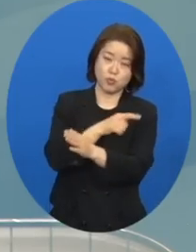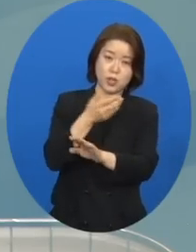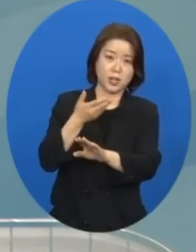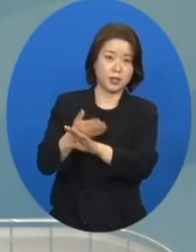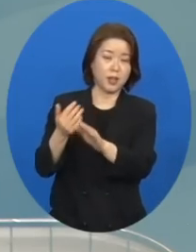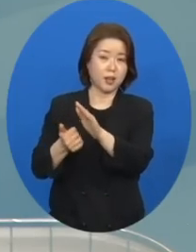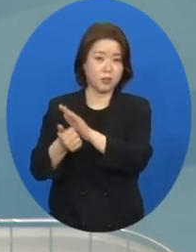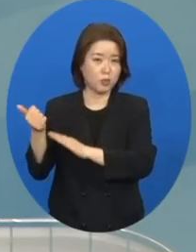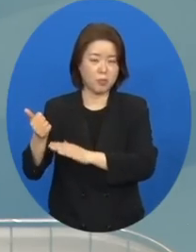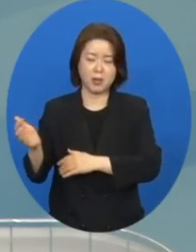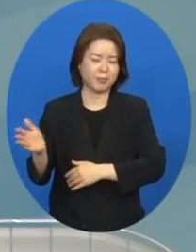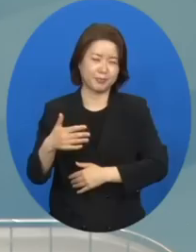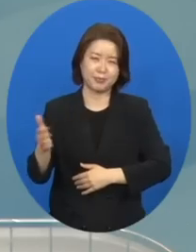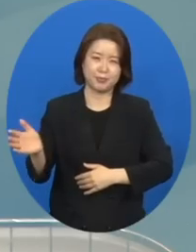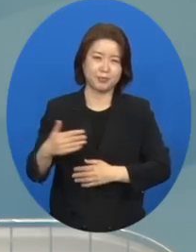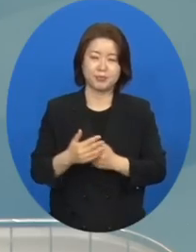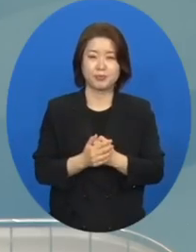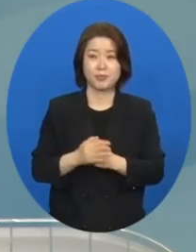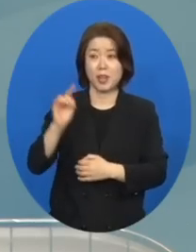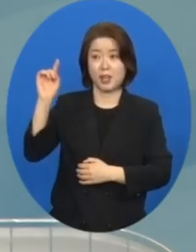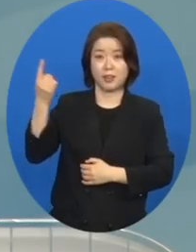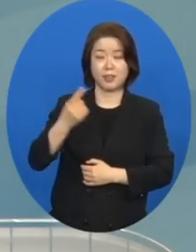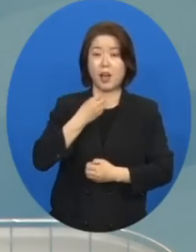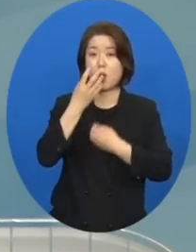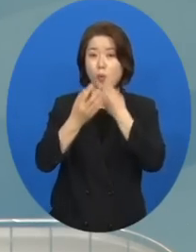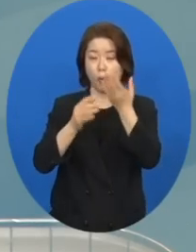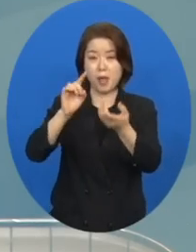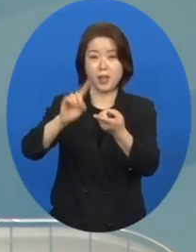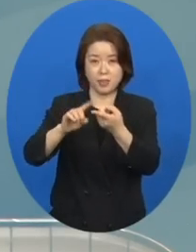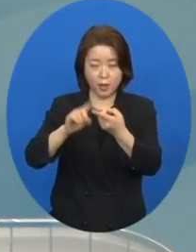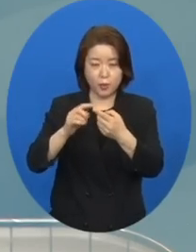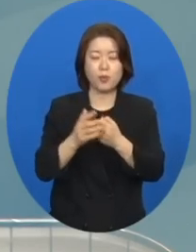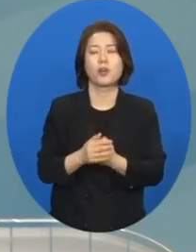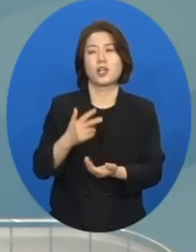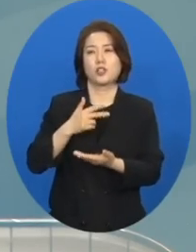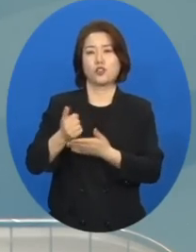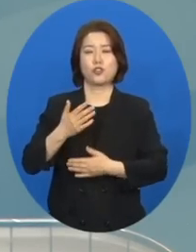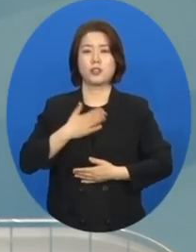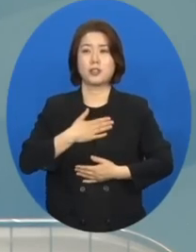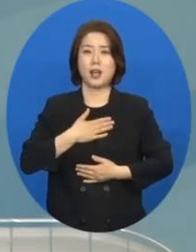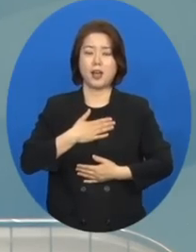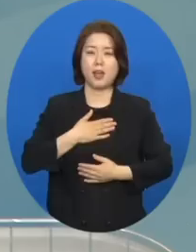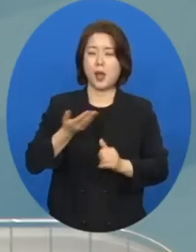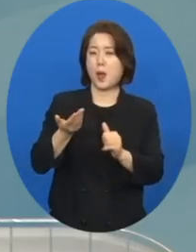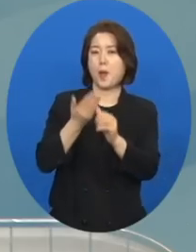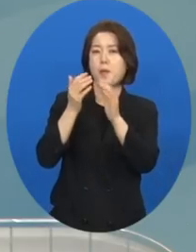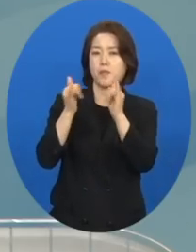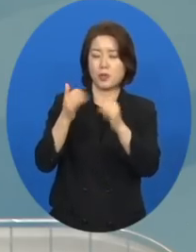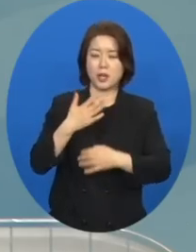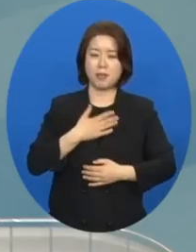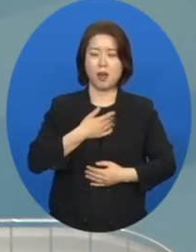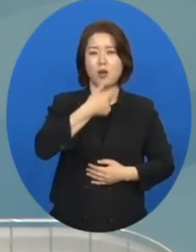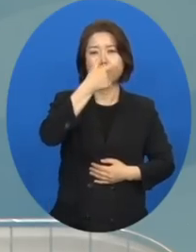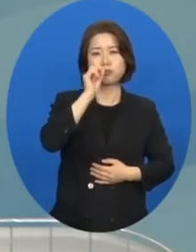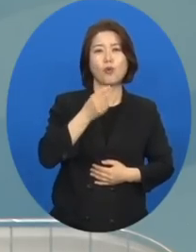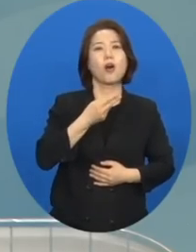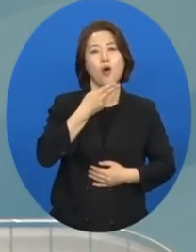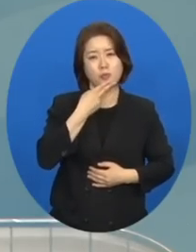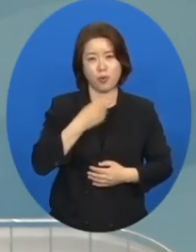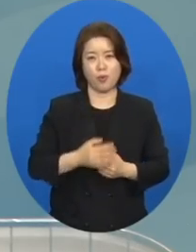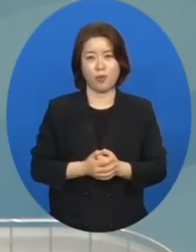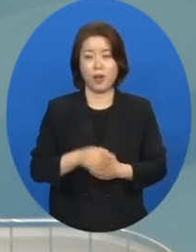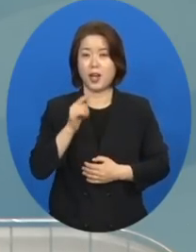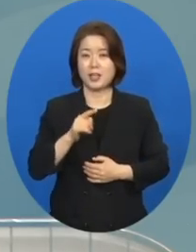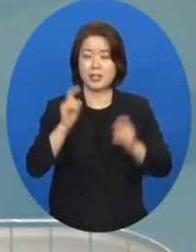없습니다 다윗의 고백 때로 주는 나의 목자 였으니 내게 부족함이 없으리로다 이것이